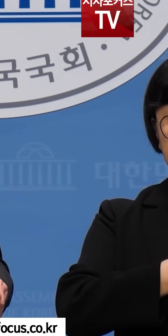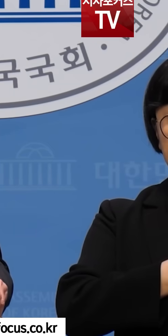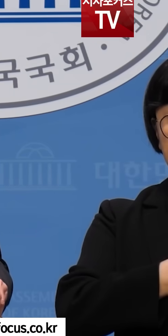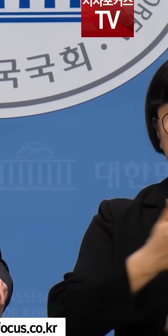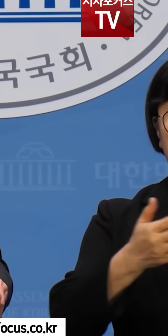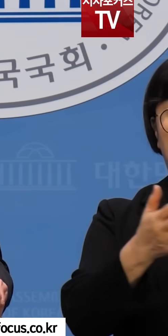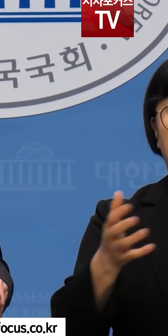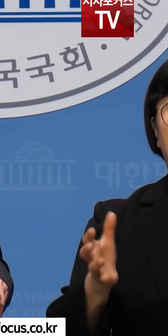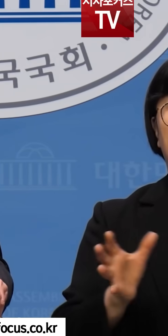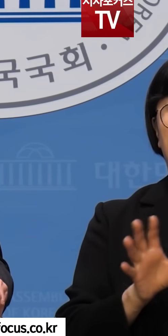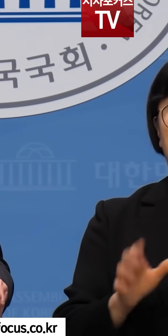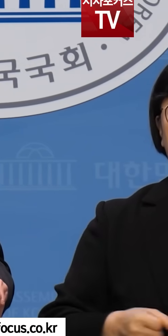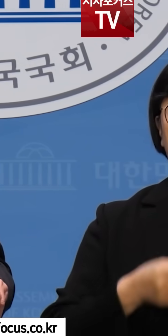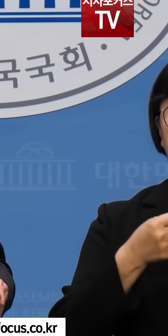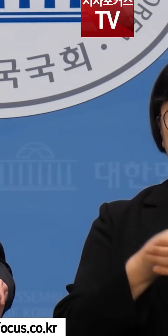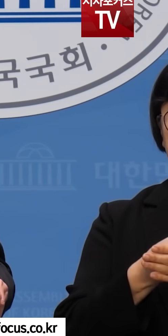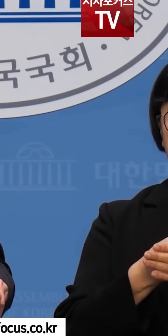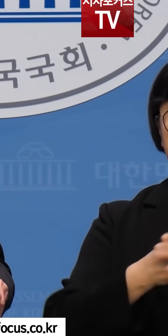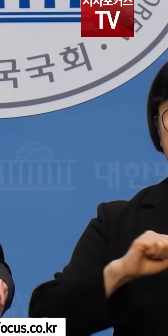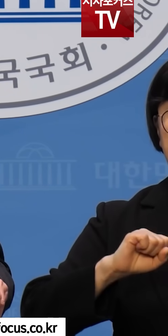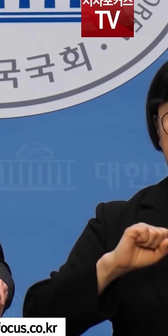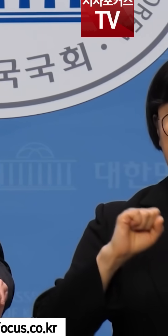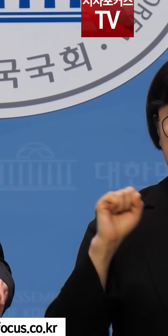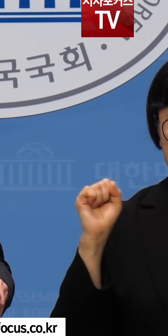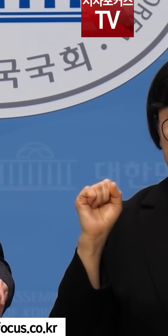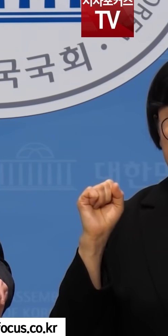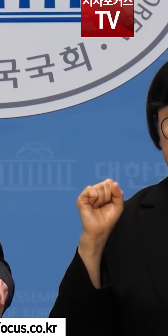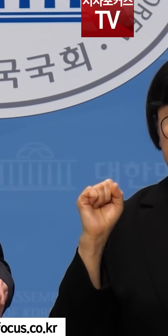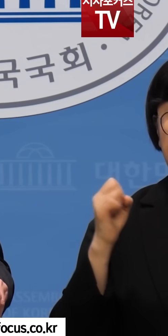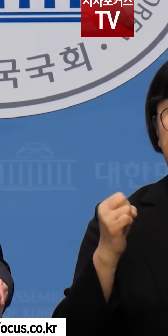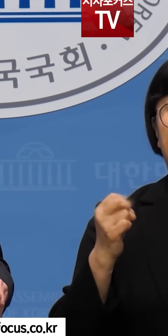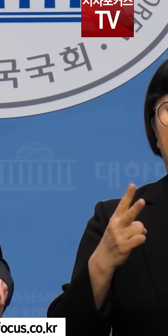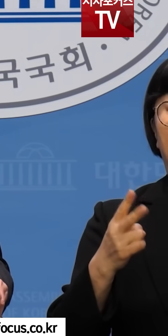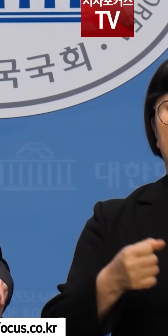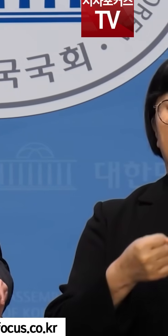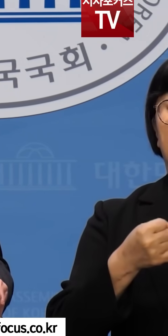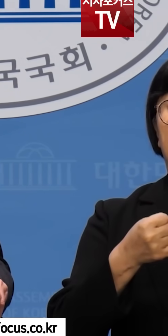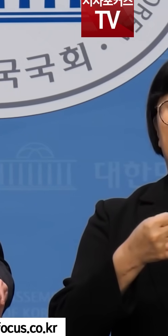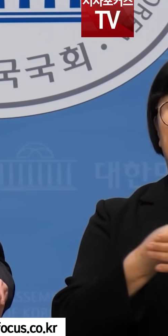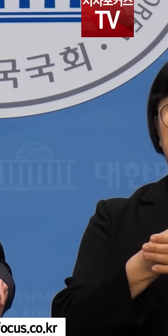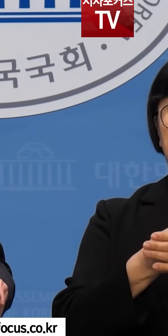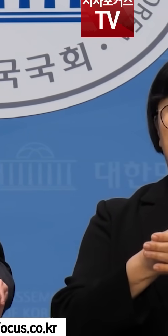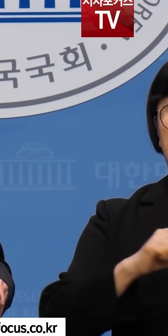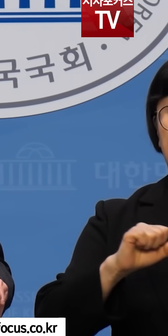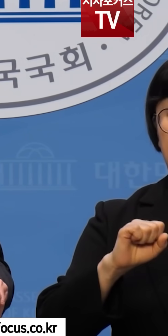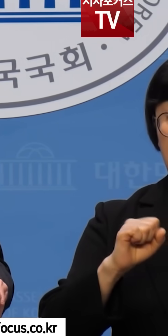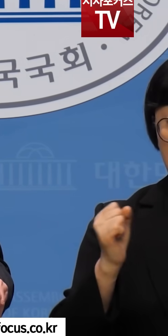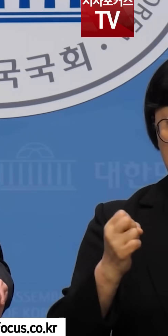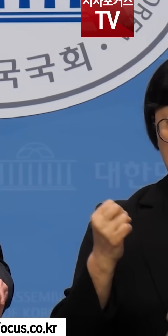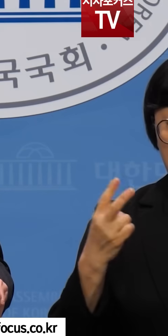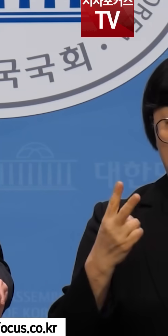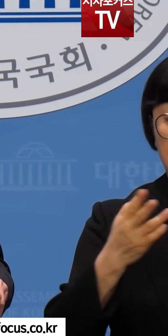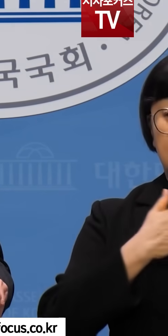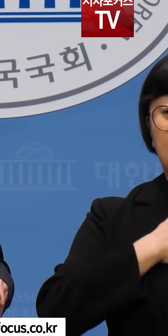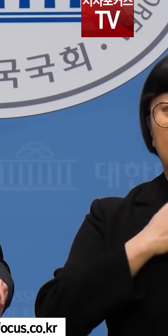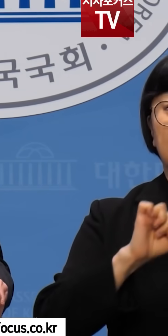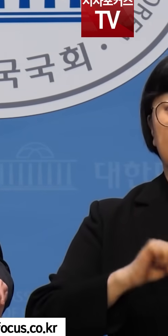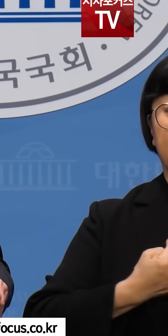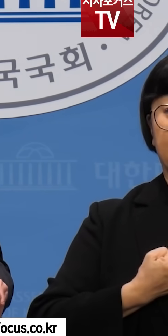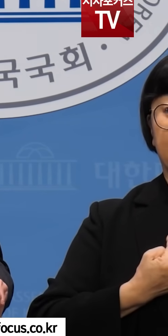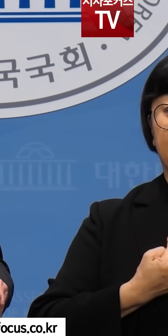당의 결정에 따르겠다. 그리고 결정에 따르는 걸 넘어서 자 이제 본인이